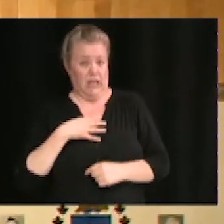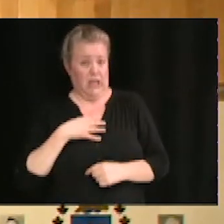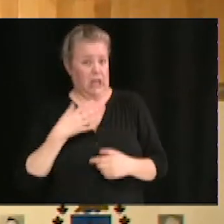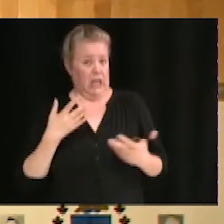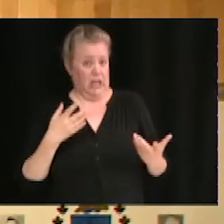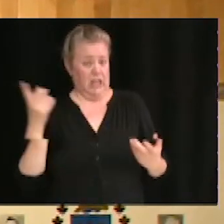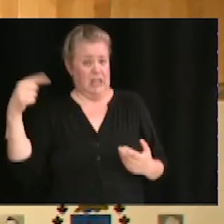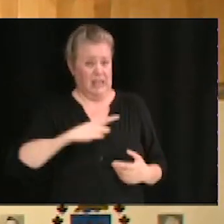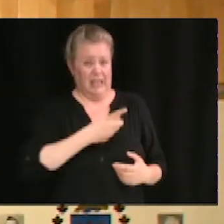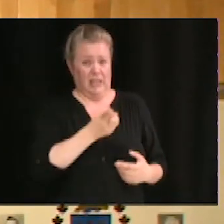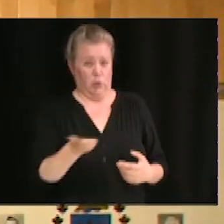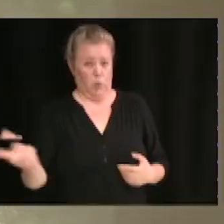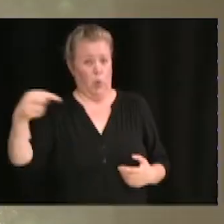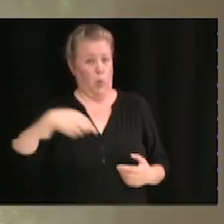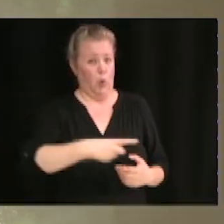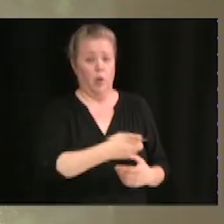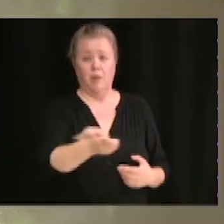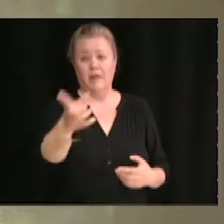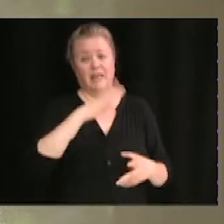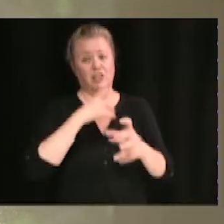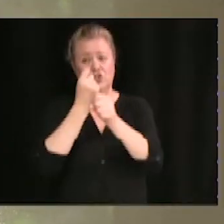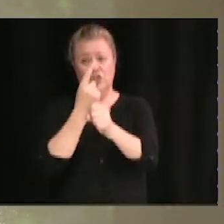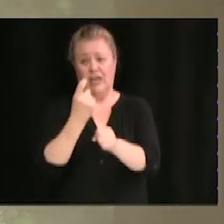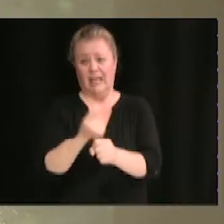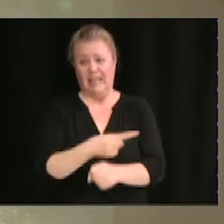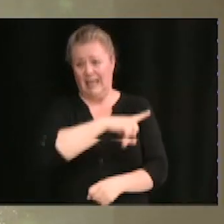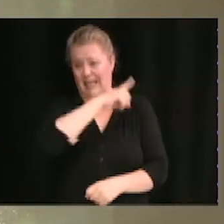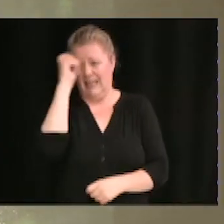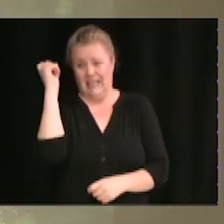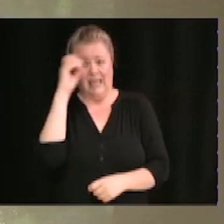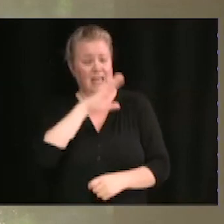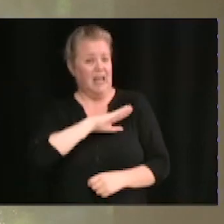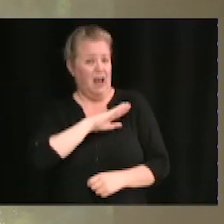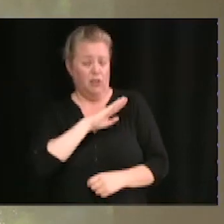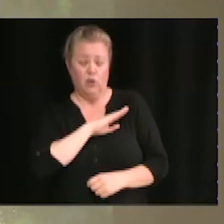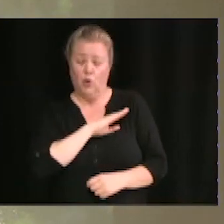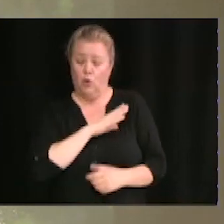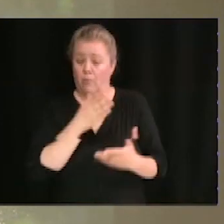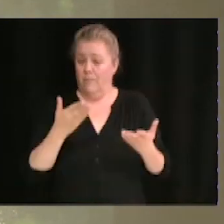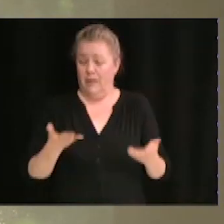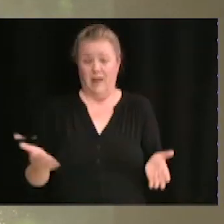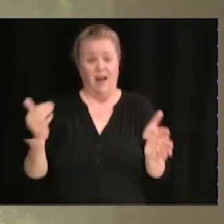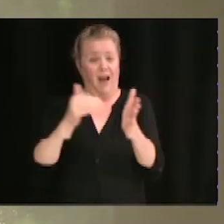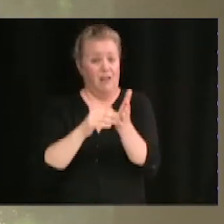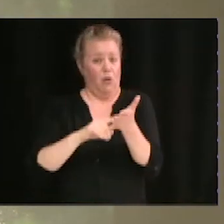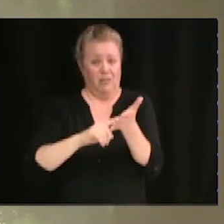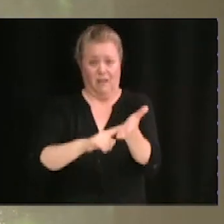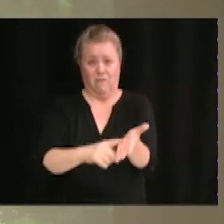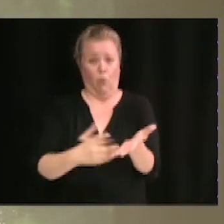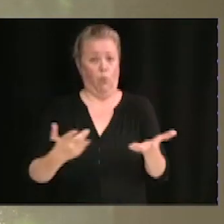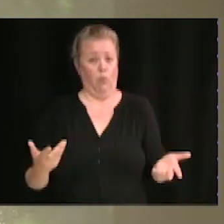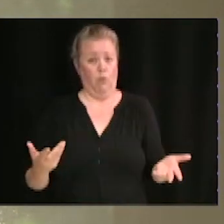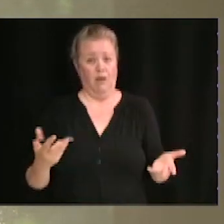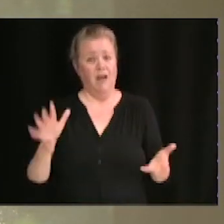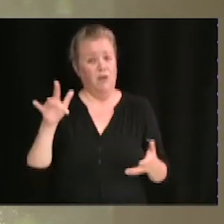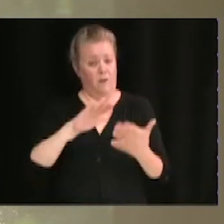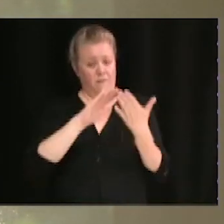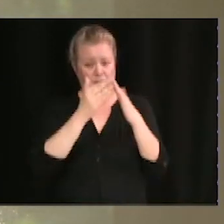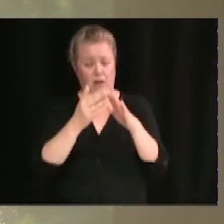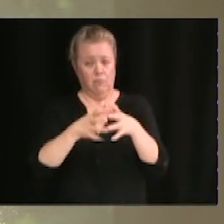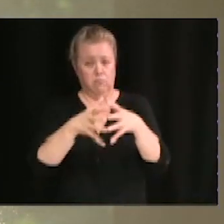période estivale, il y a des travaux. Il va y en avoir. La ville est en croissance. Et on se fait